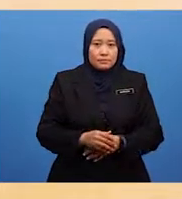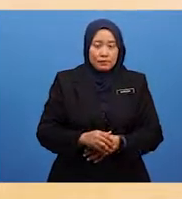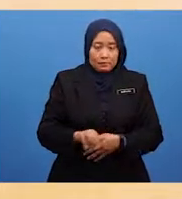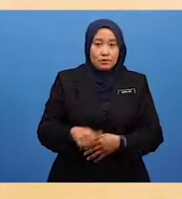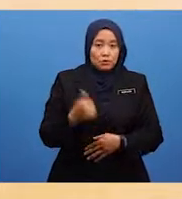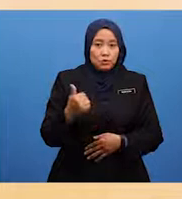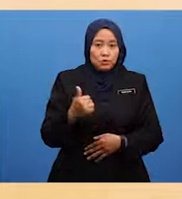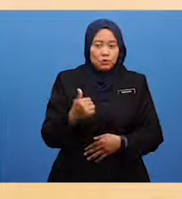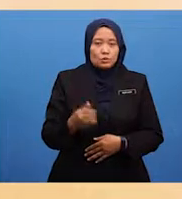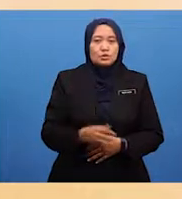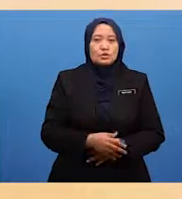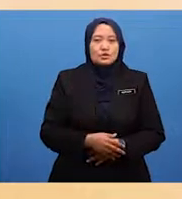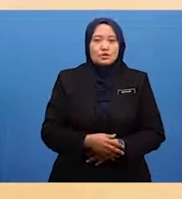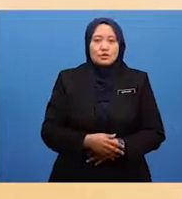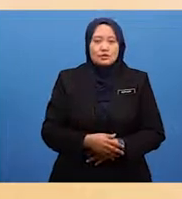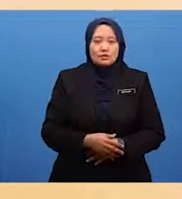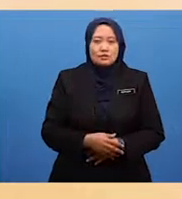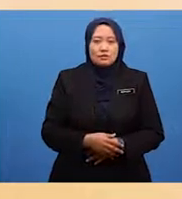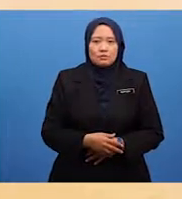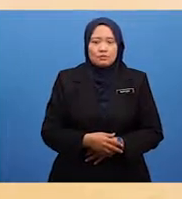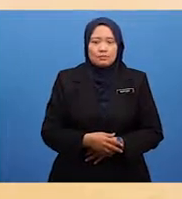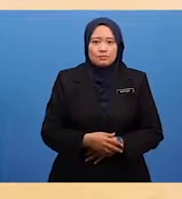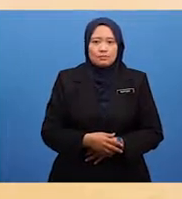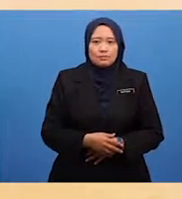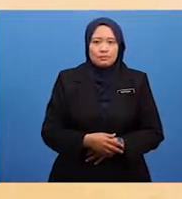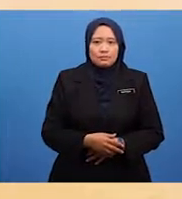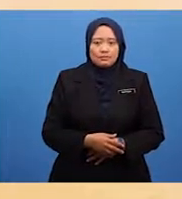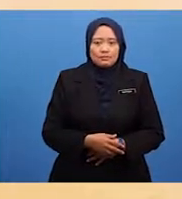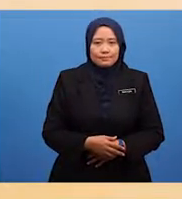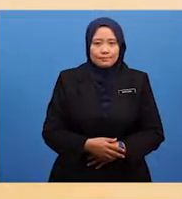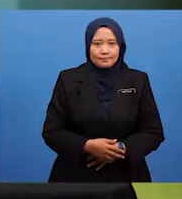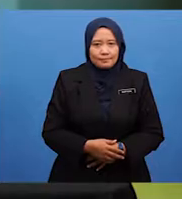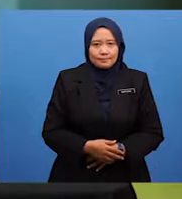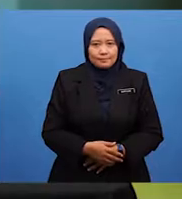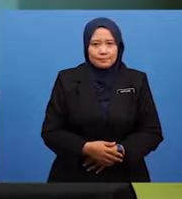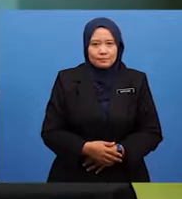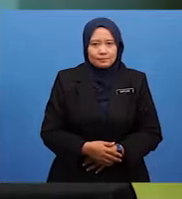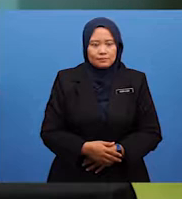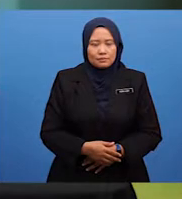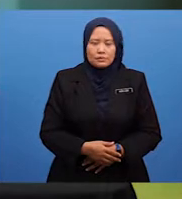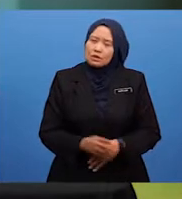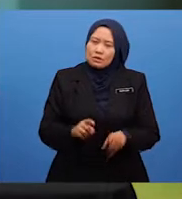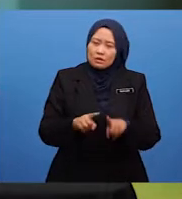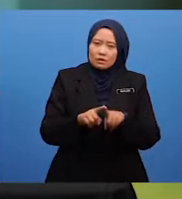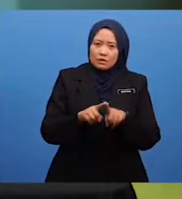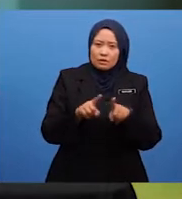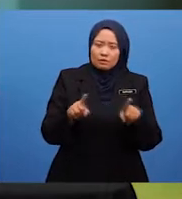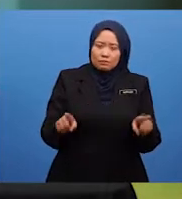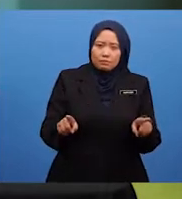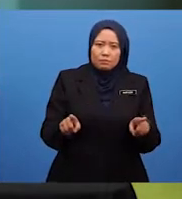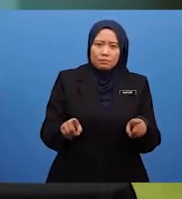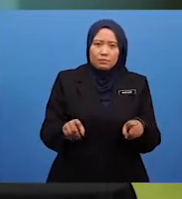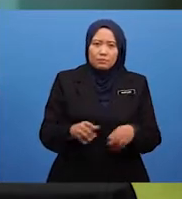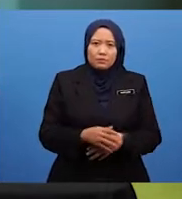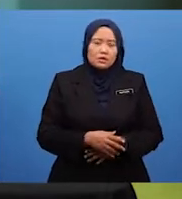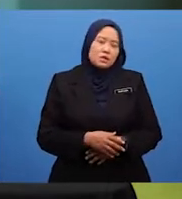Nanti dulu. Cikgu belum habis berkongsi cerita lagi. Sebenarnya, kadangkala